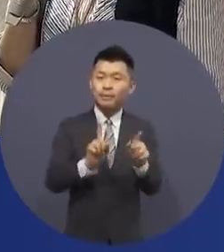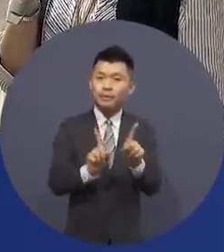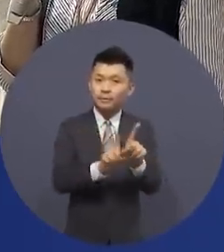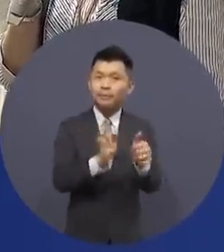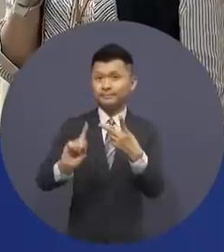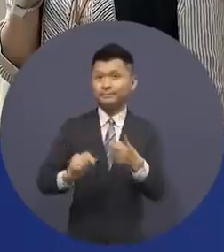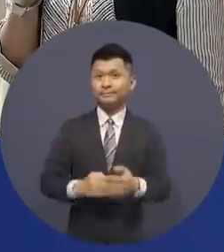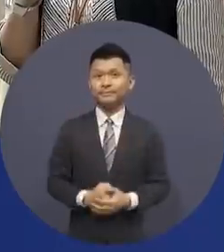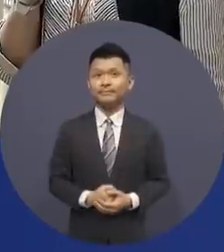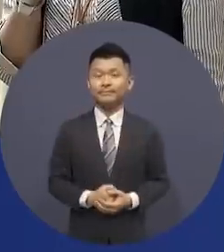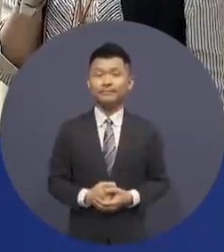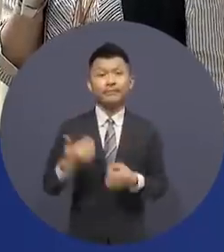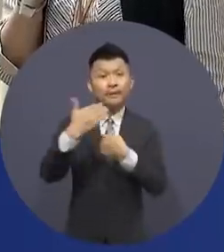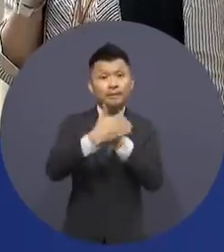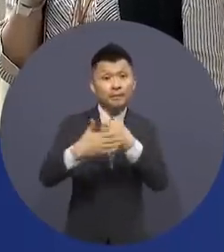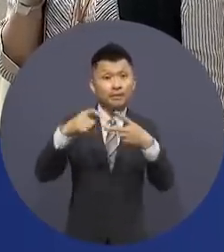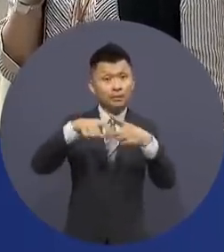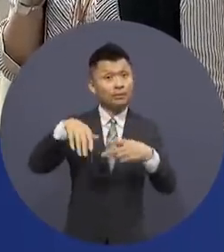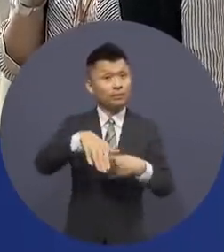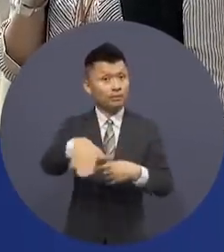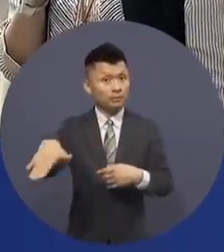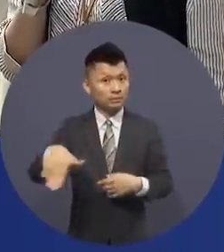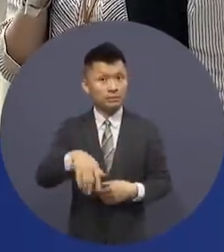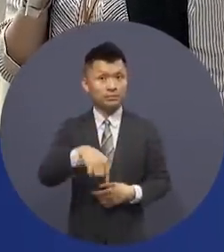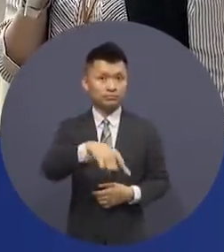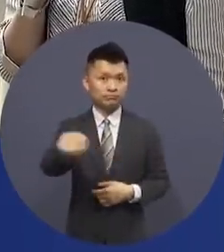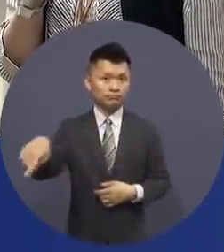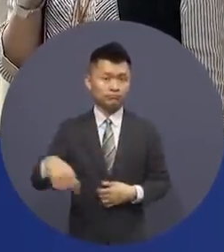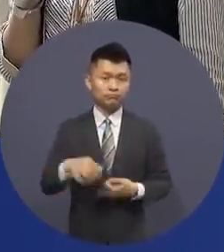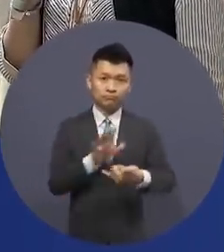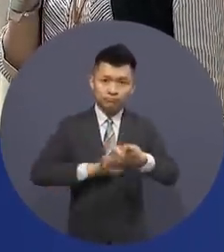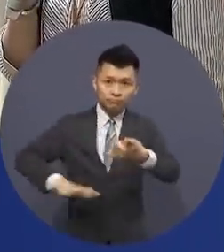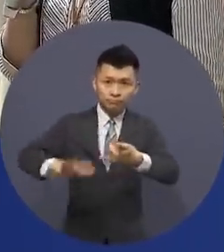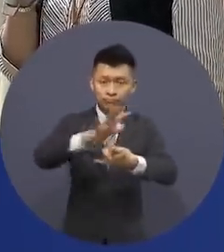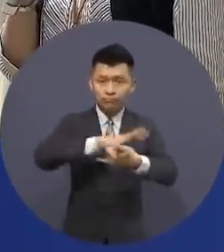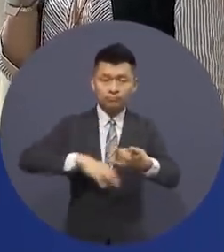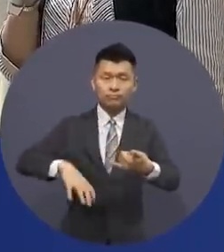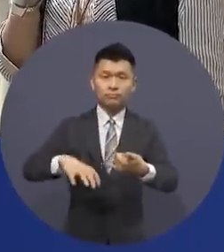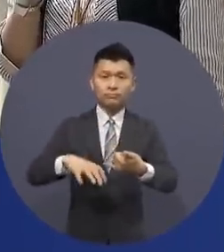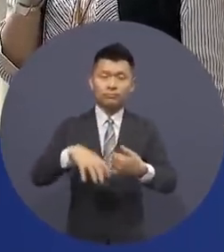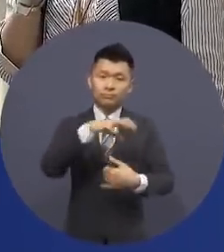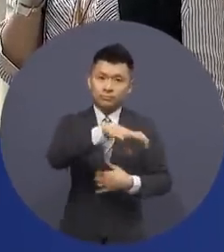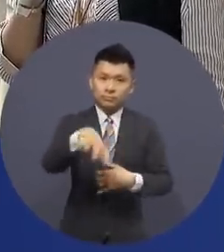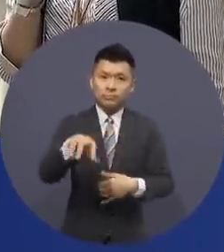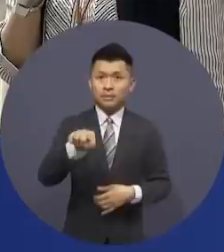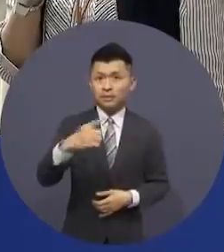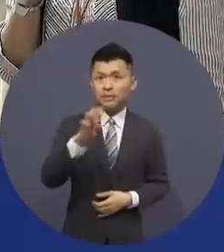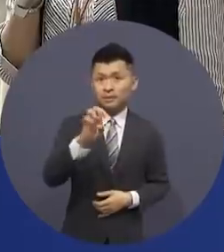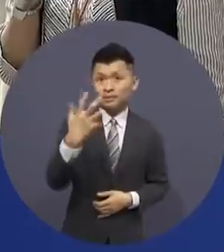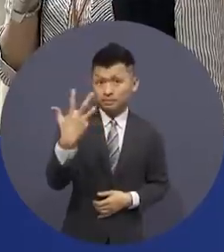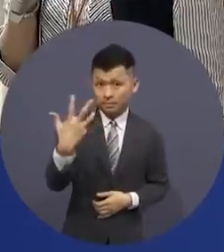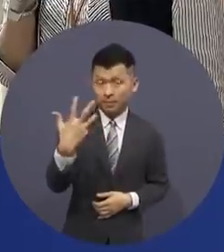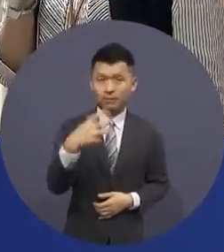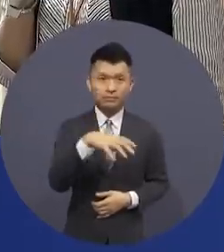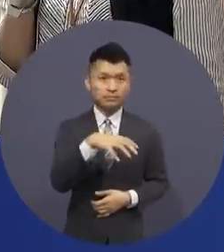助。庇护工厂的部分哦，国内现在目前是有148家的庇护工厂，